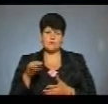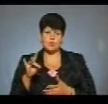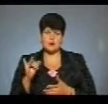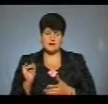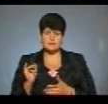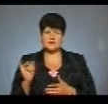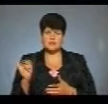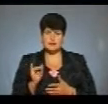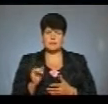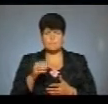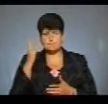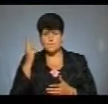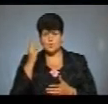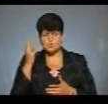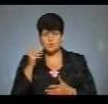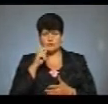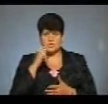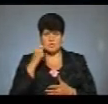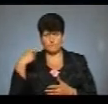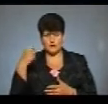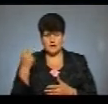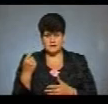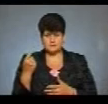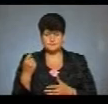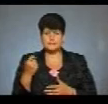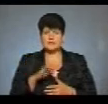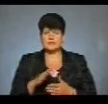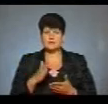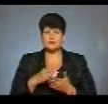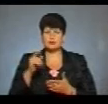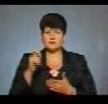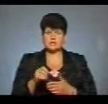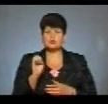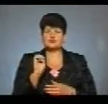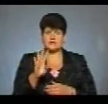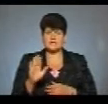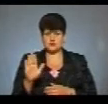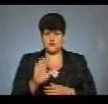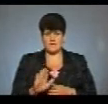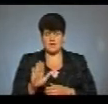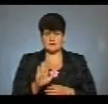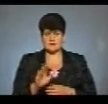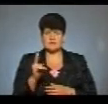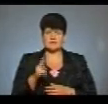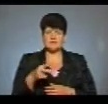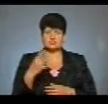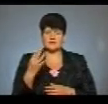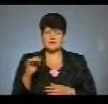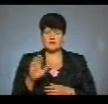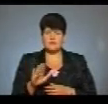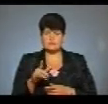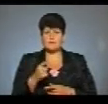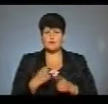послом України в Туреччині. До Чанаккале діти мають приїхати 14 вересня. 24 вересня